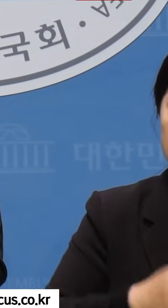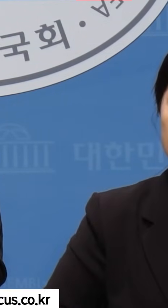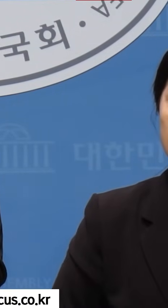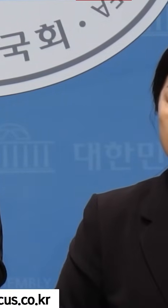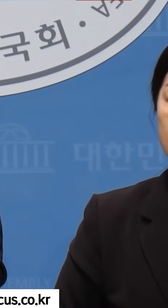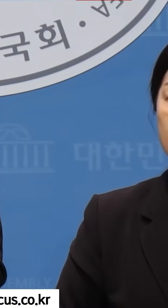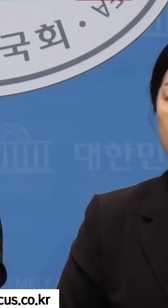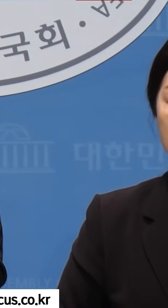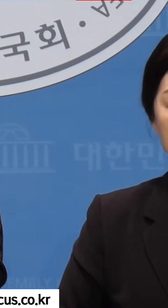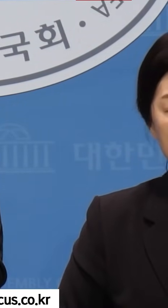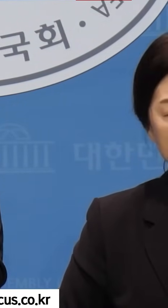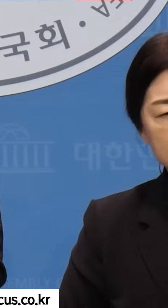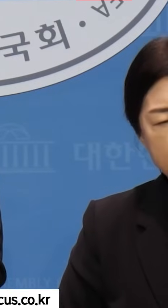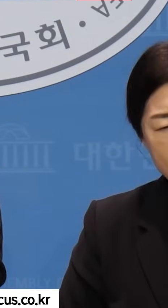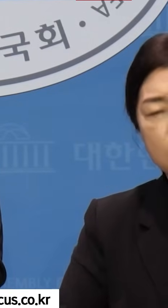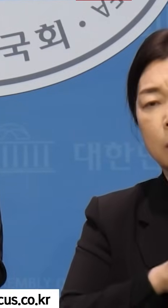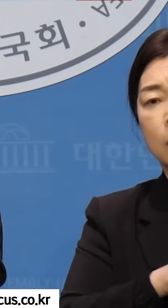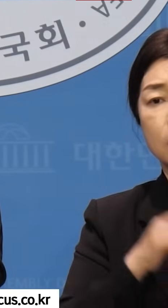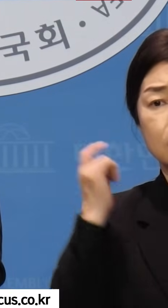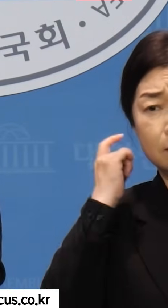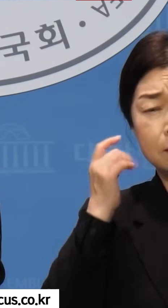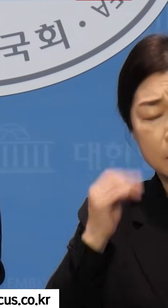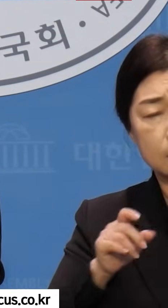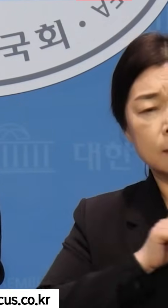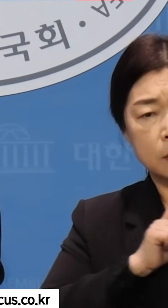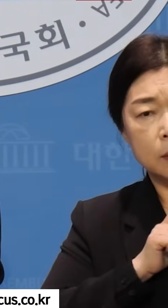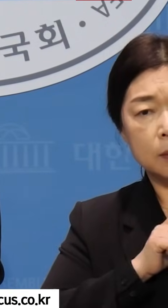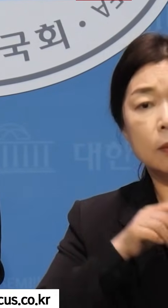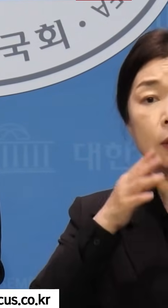만회자되는 50억 클럽의 의혹들.